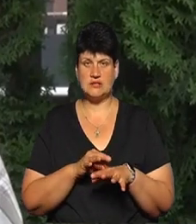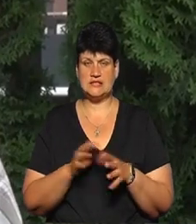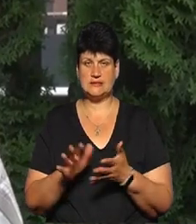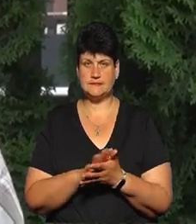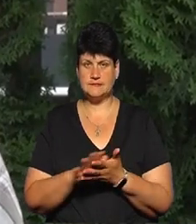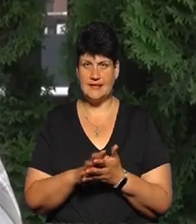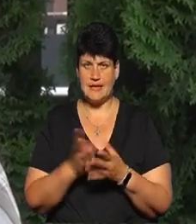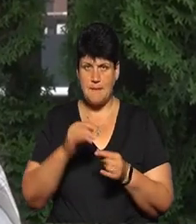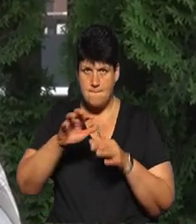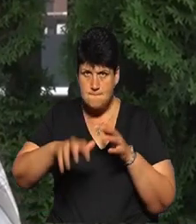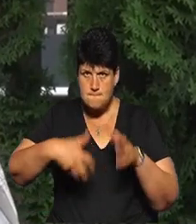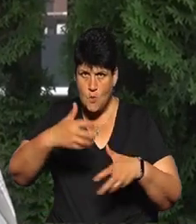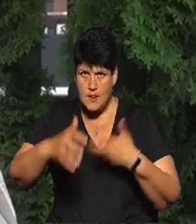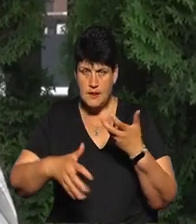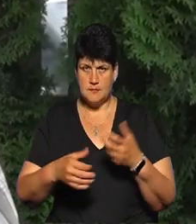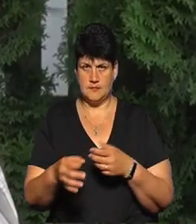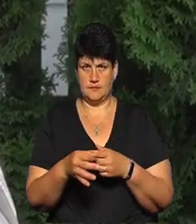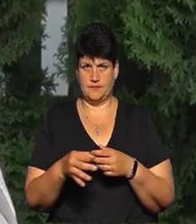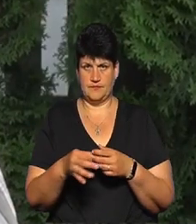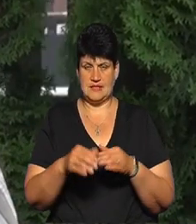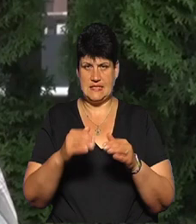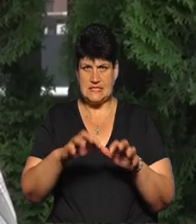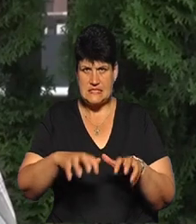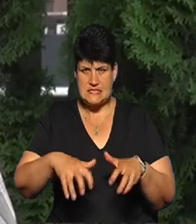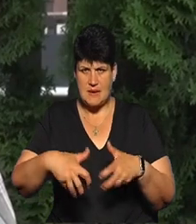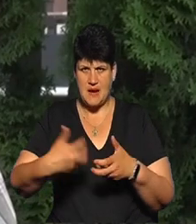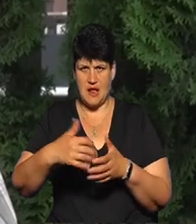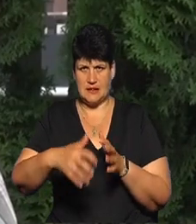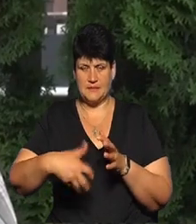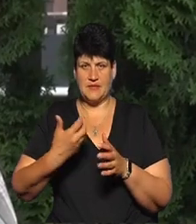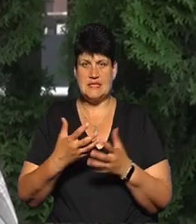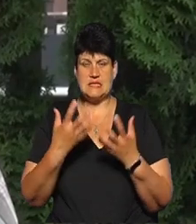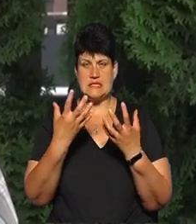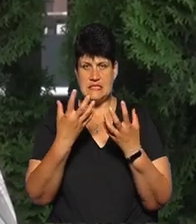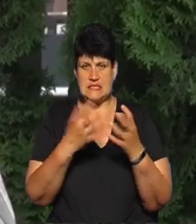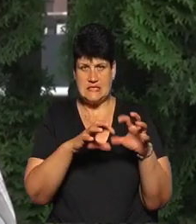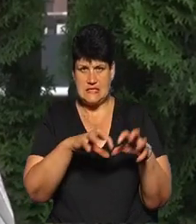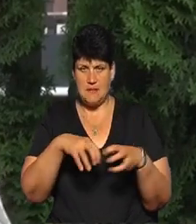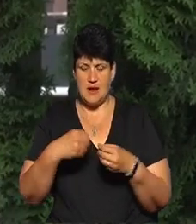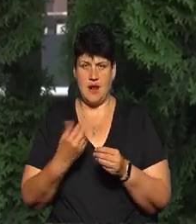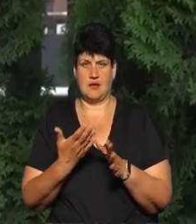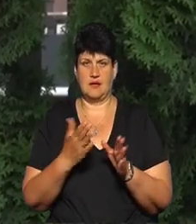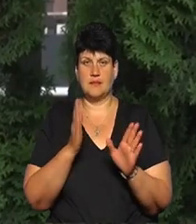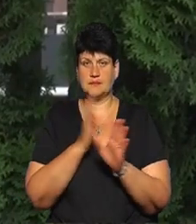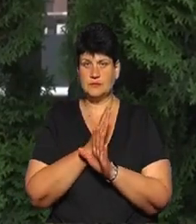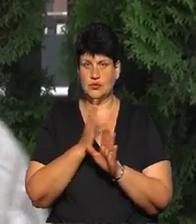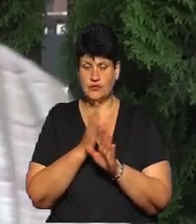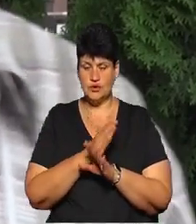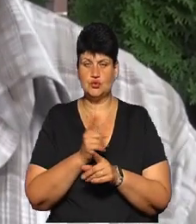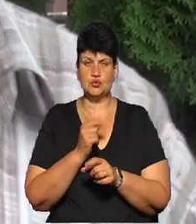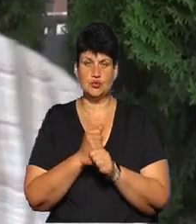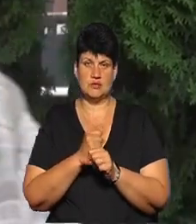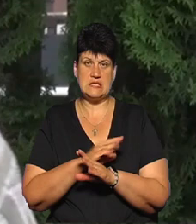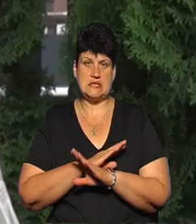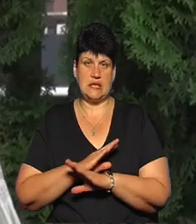треба поглибити. Забрати звідти нижчу водну рослинність, яка забирає кисень при таких от аномальних температурах, що спричинило загибель